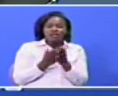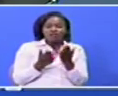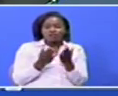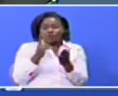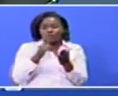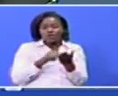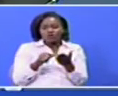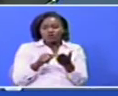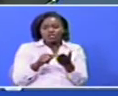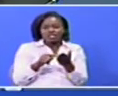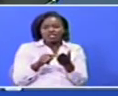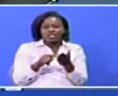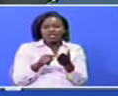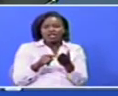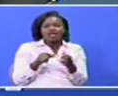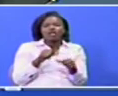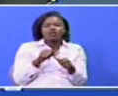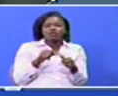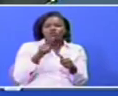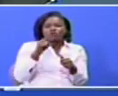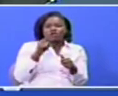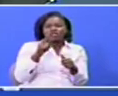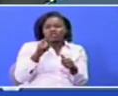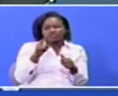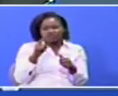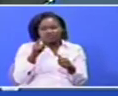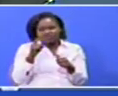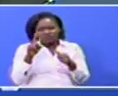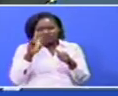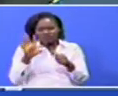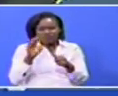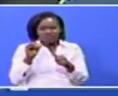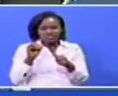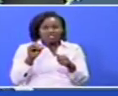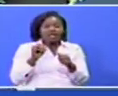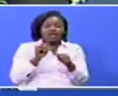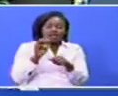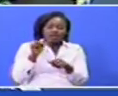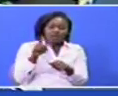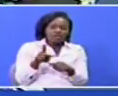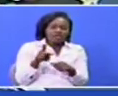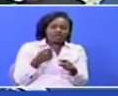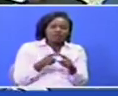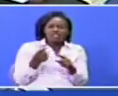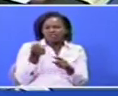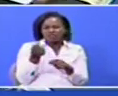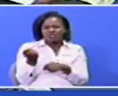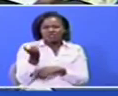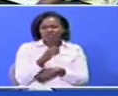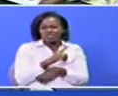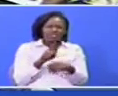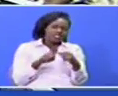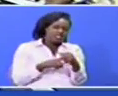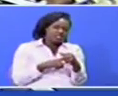hivi imefikia milimita 180. Aha. Kwa juma moja. Lakini kwa siku chache zilizopita kama vile 16 kulikuwa